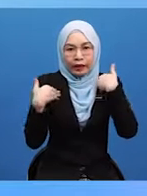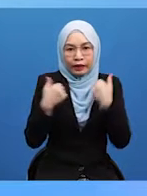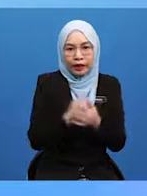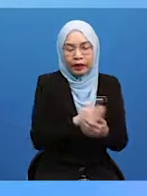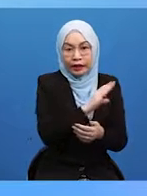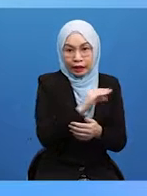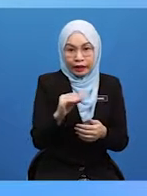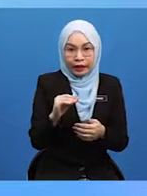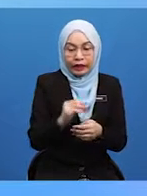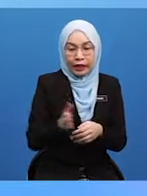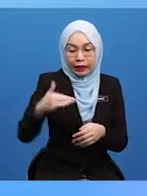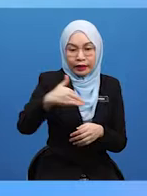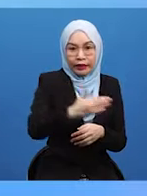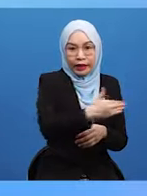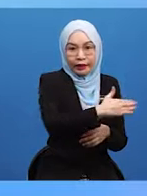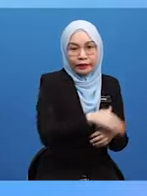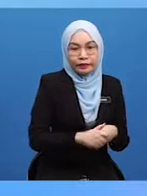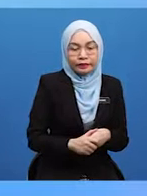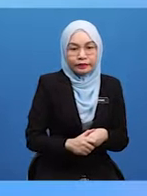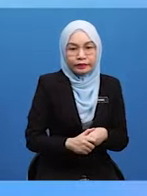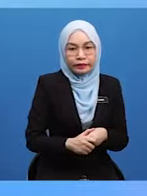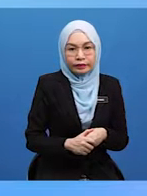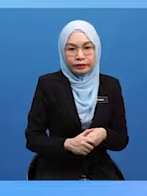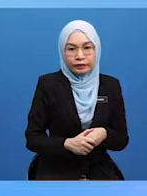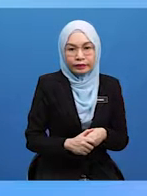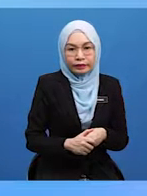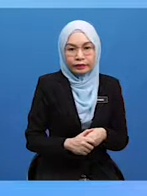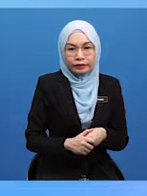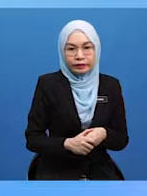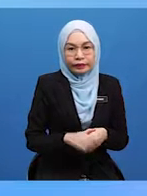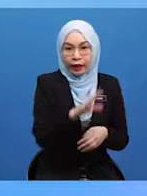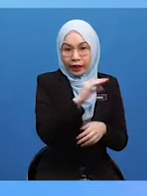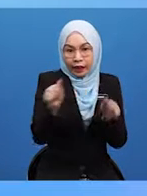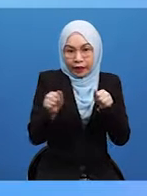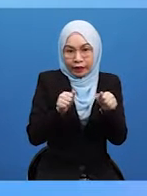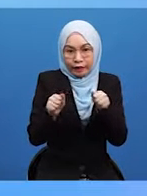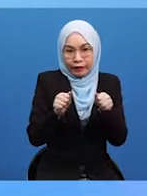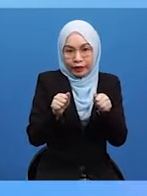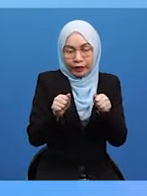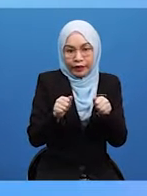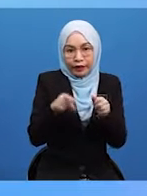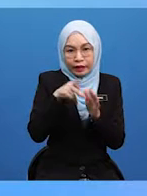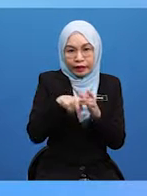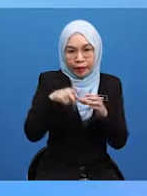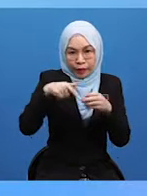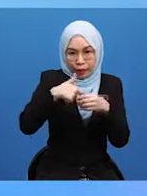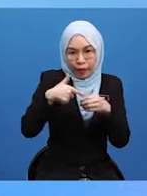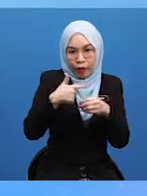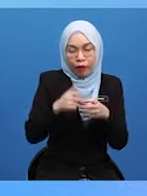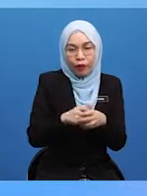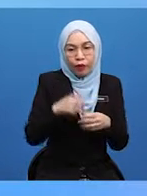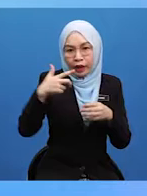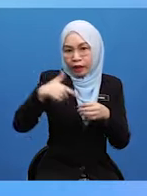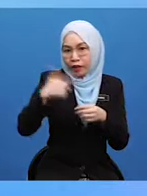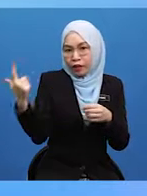lembu dan kambing. Aktiviti pelombongan di luar bandar